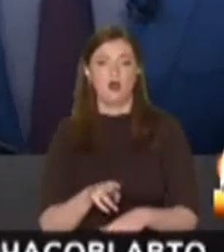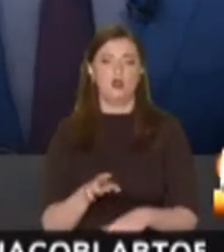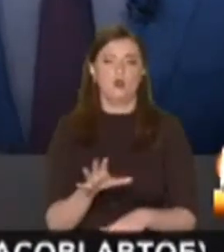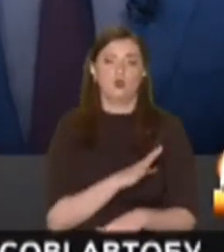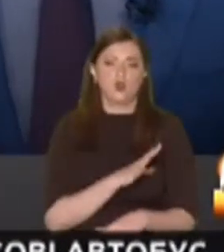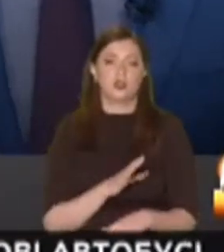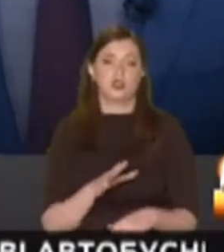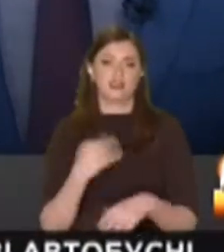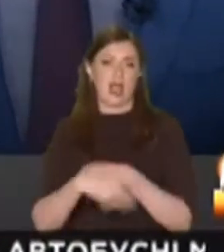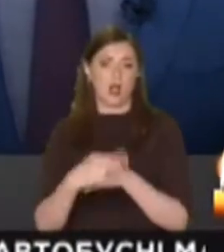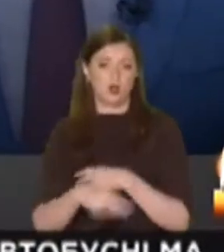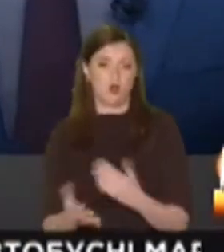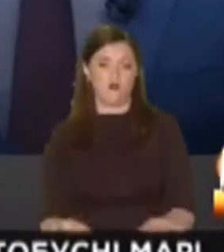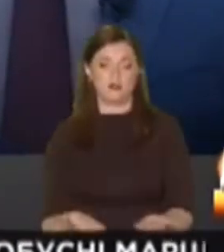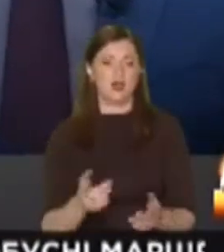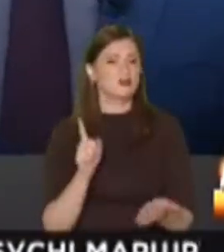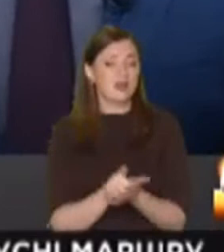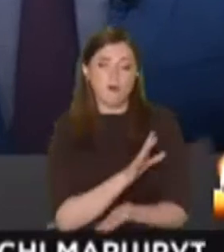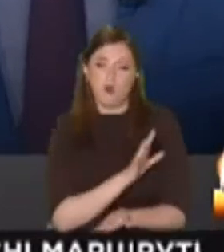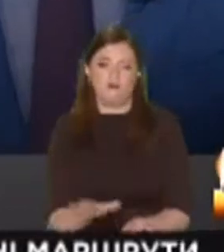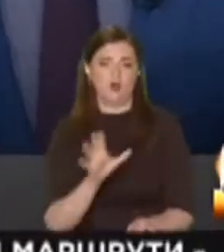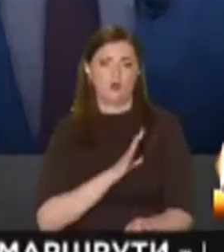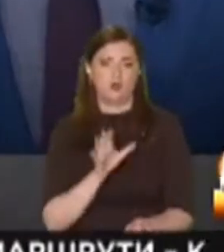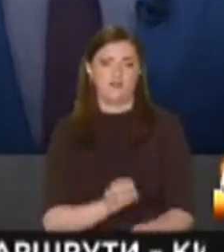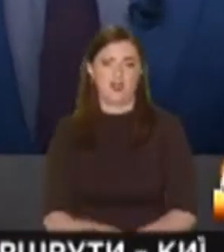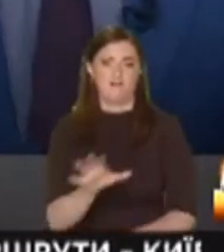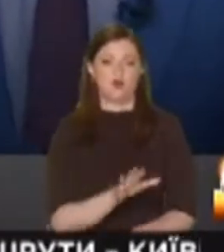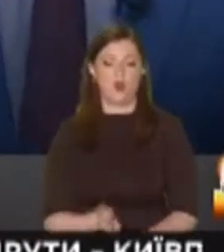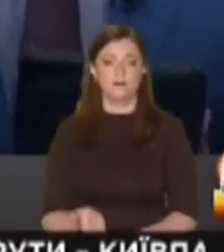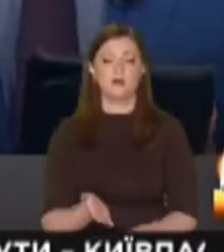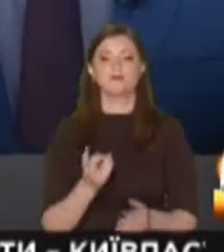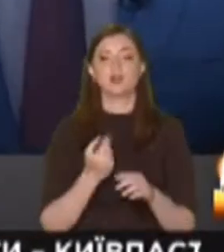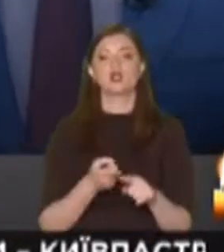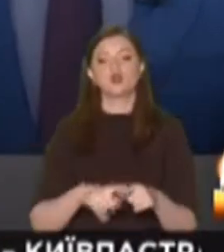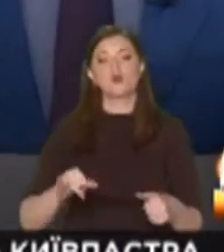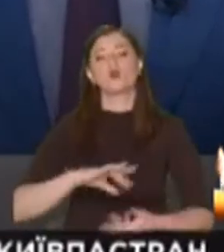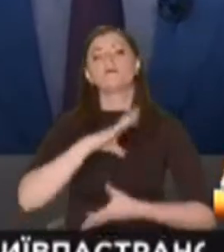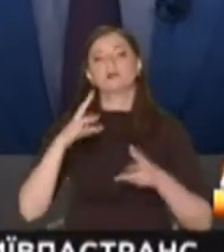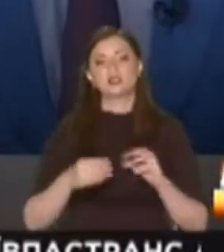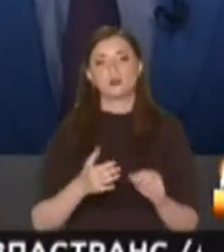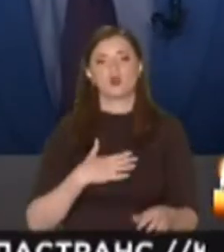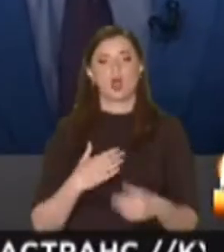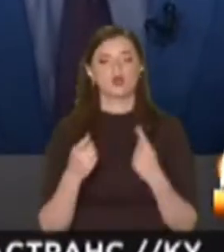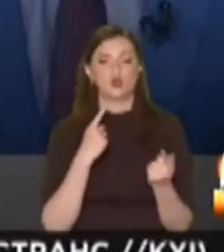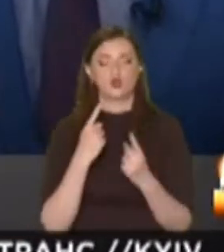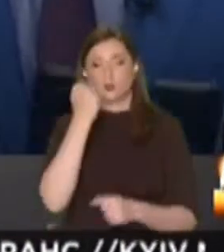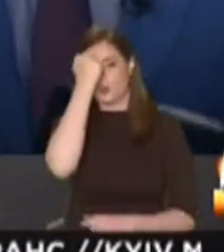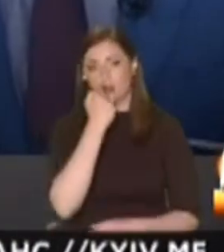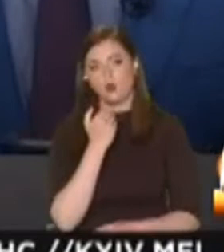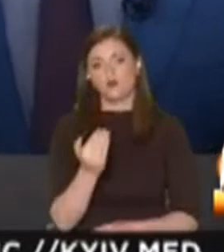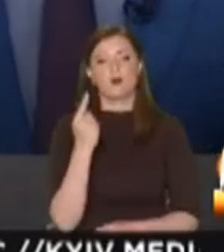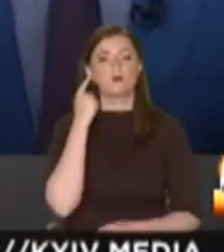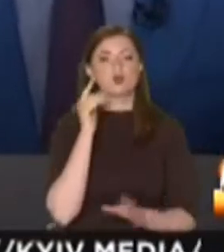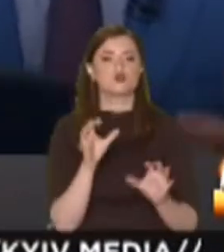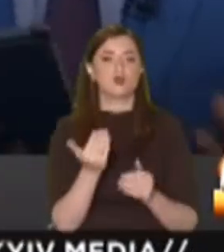бути закатована. Так не повинна бути в Європі. Я так вважаю. Ну, от на цьому і підсумуємо нашу розмову. Дякую вам.